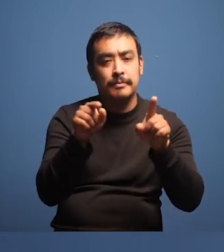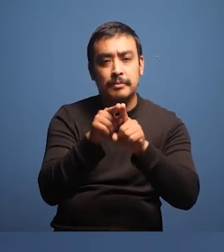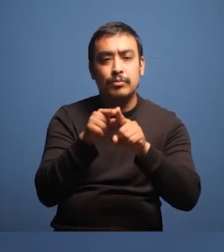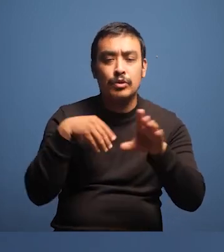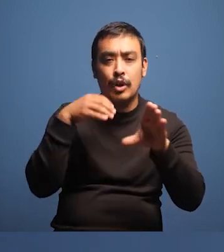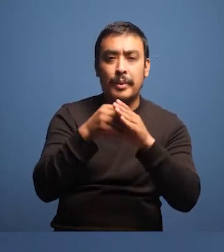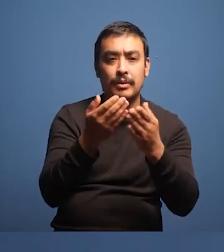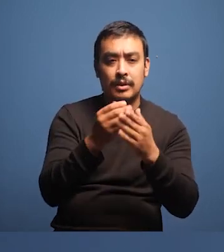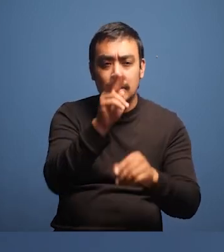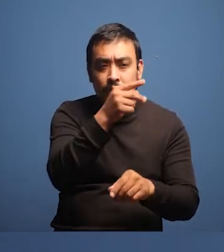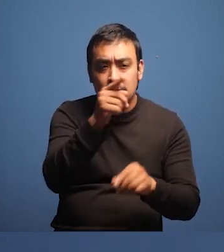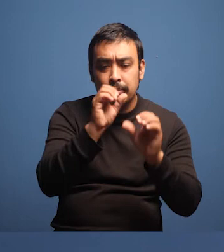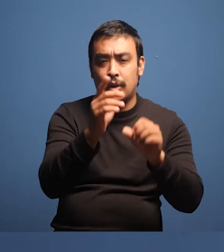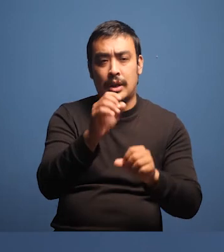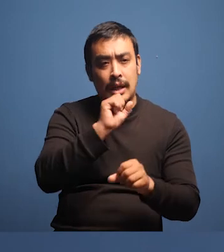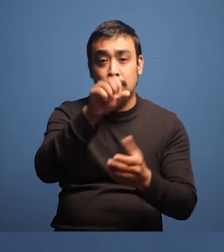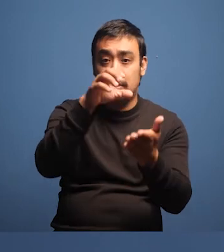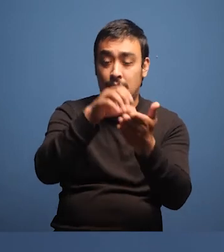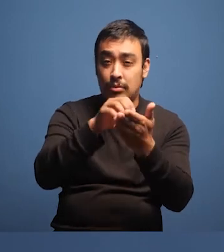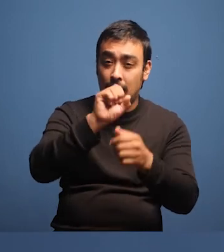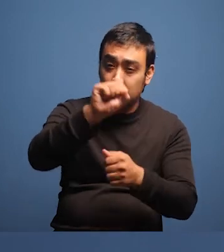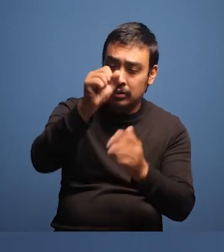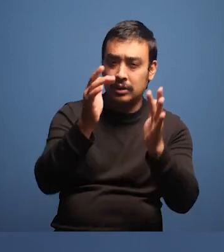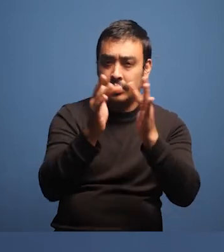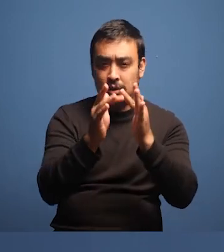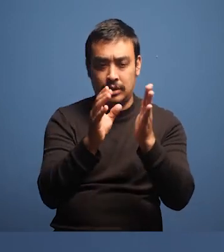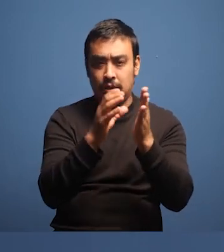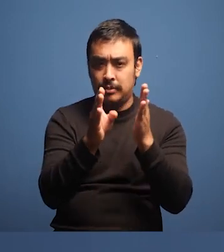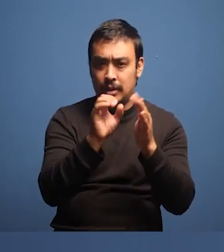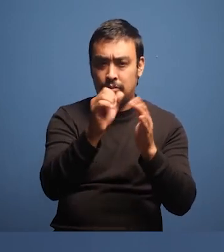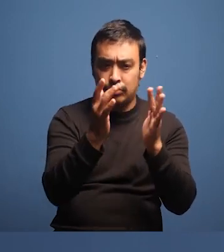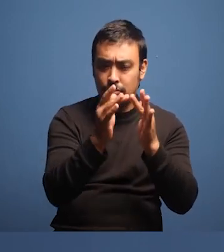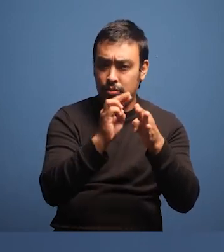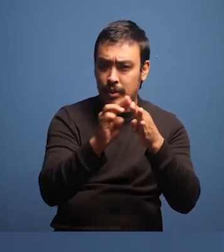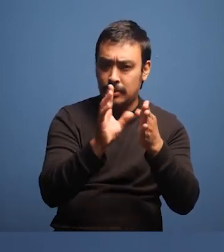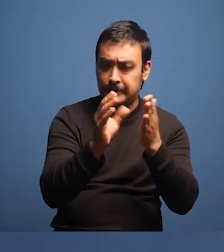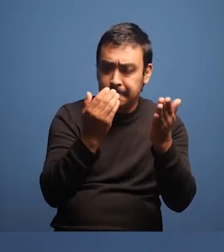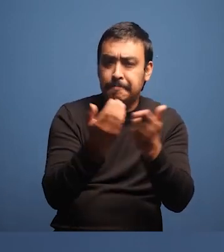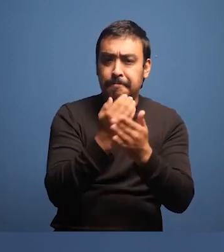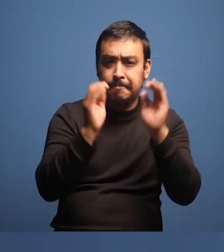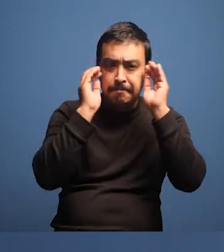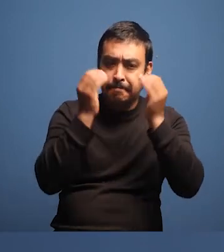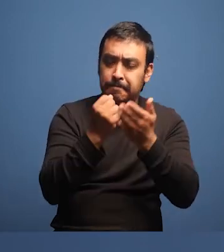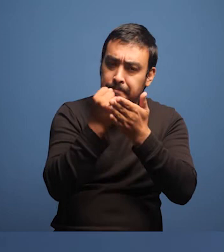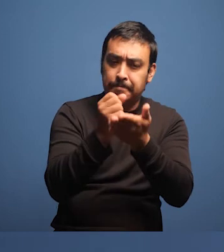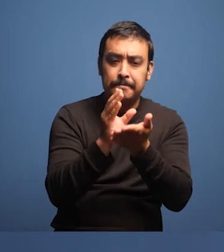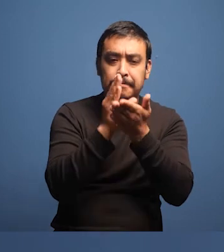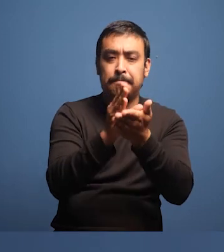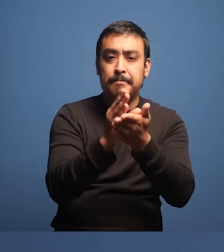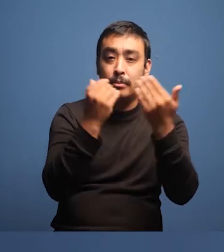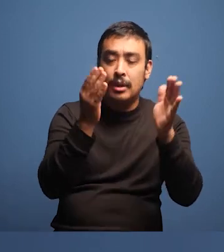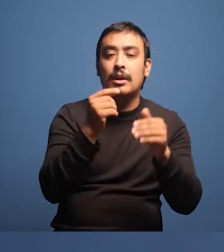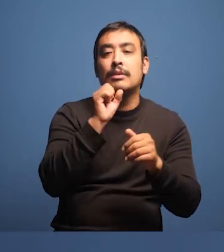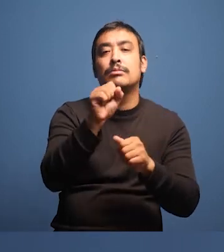भनेको होइन कि आफ्नै ठाउँबाट चाहिँ आफ्नो इन्टरनेट आफ्नो अनलाइन प्लेटफर्मलाई चाहिँ सेफ बनाउनको लागि आफूले जति कन्ट्रिब्युट गर्न सक्नुहुन्छ त्यति गर्नुभयो भने